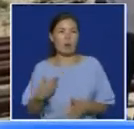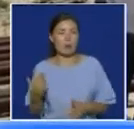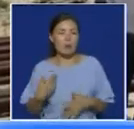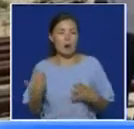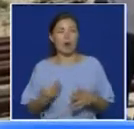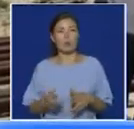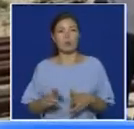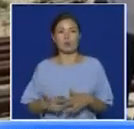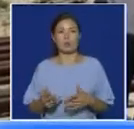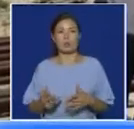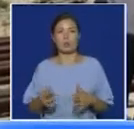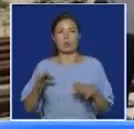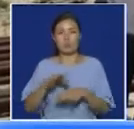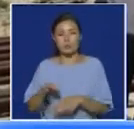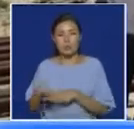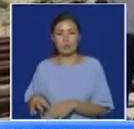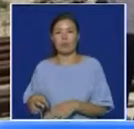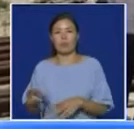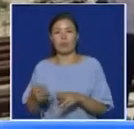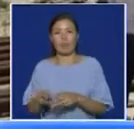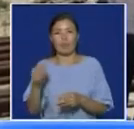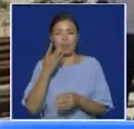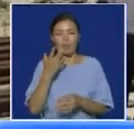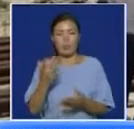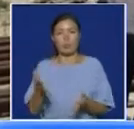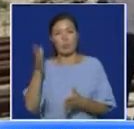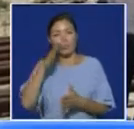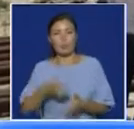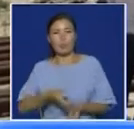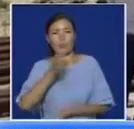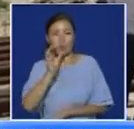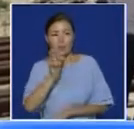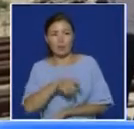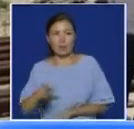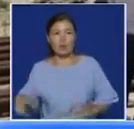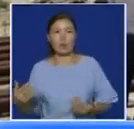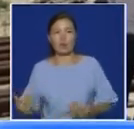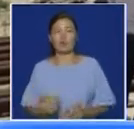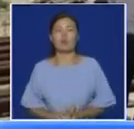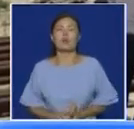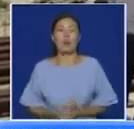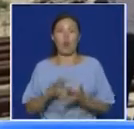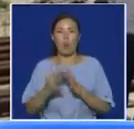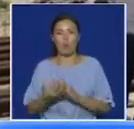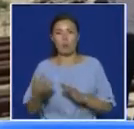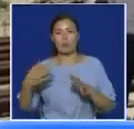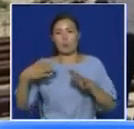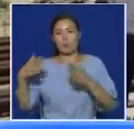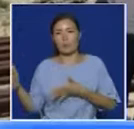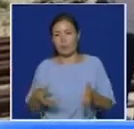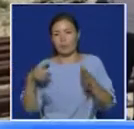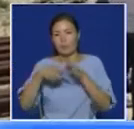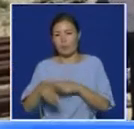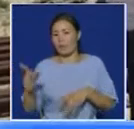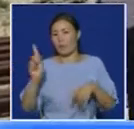мына өрістен шығып батқанда, кеатқанда осы жерден су ішіп, мына жаңа ауылымызға кіргенде кейде су